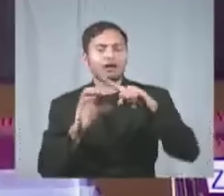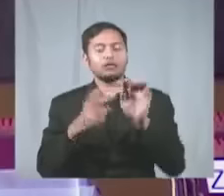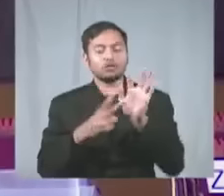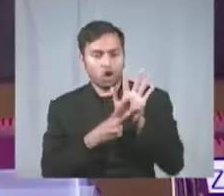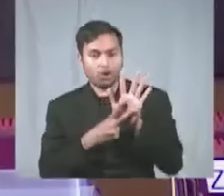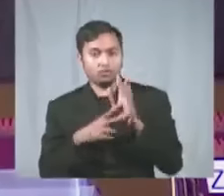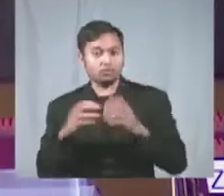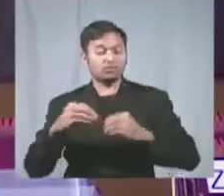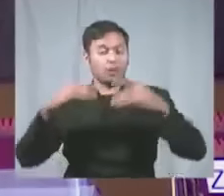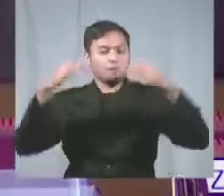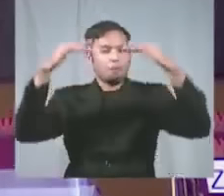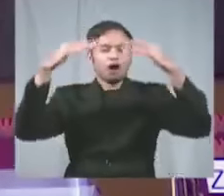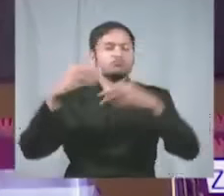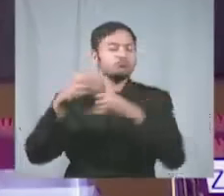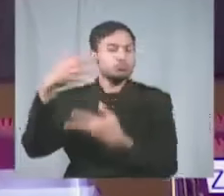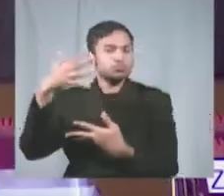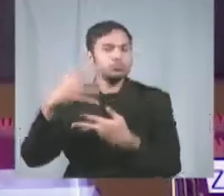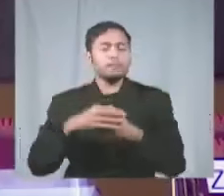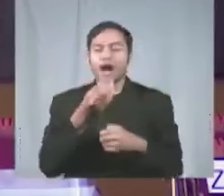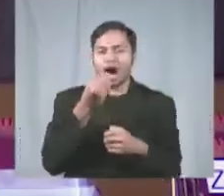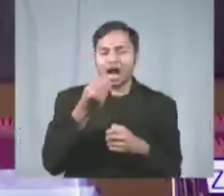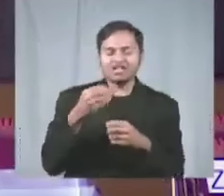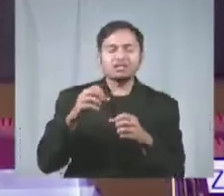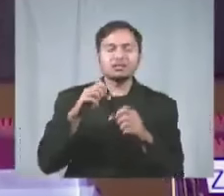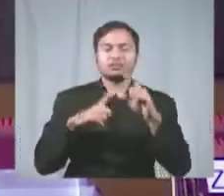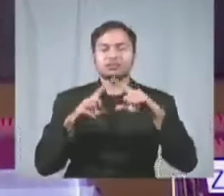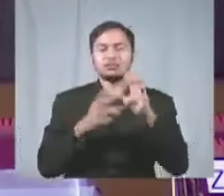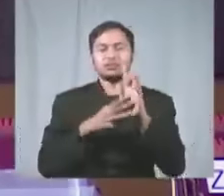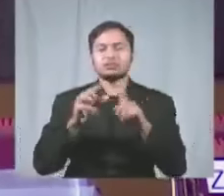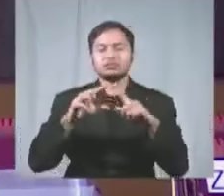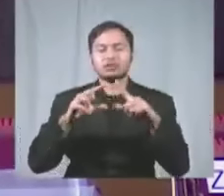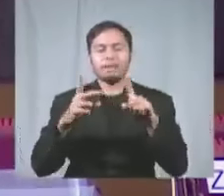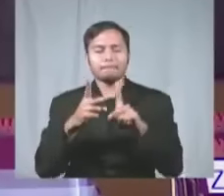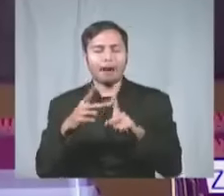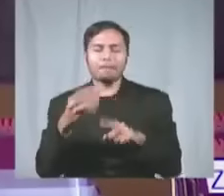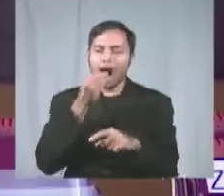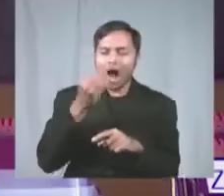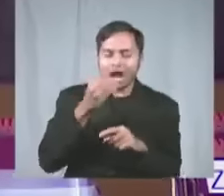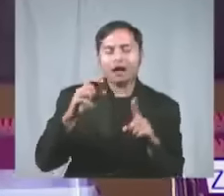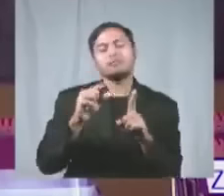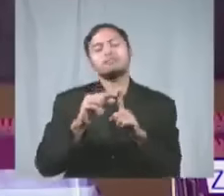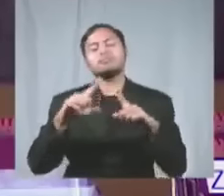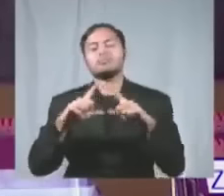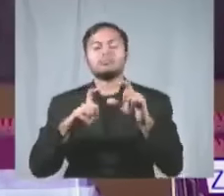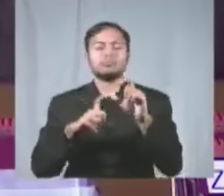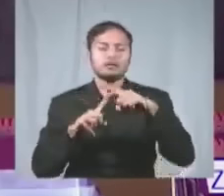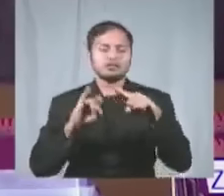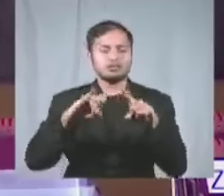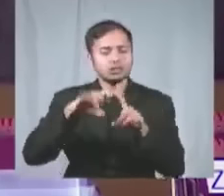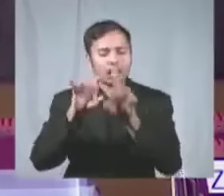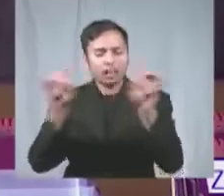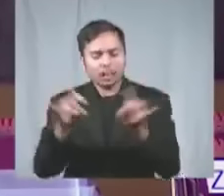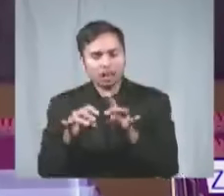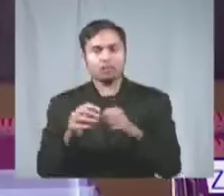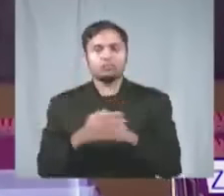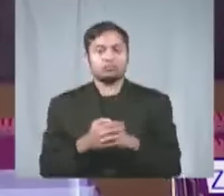makanan, plastik, kertas daun, dan lain sebagainya. Besarnya timbunan sampah ini akan menimbulkan